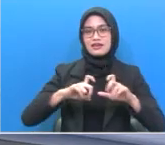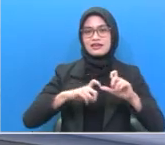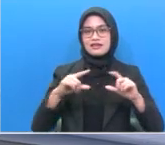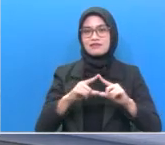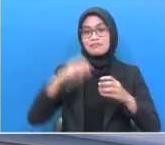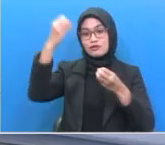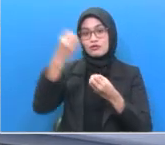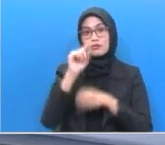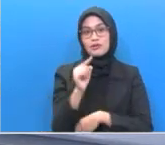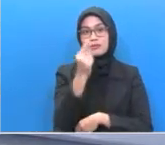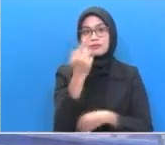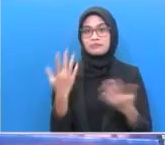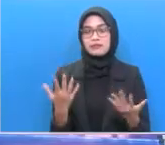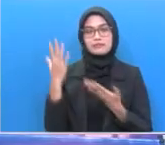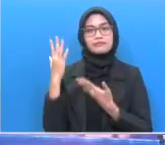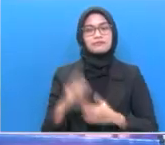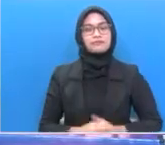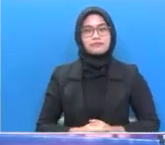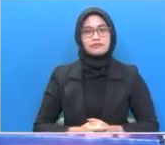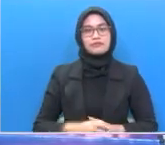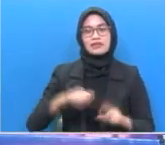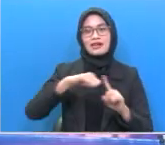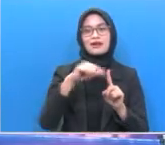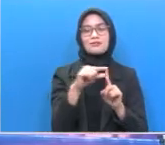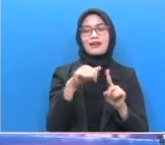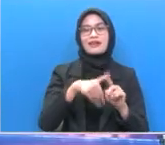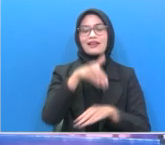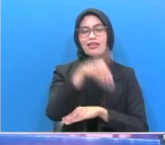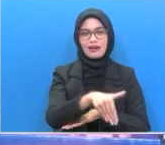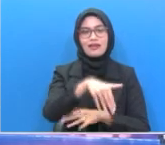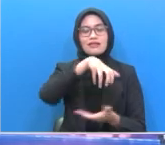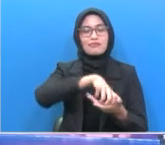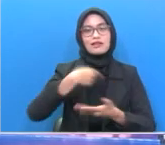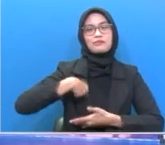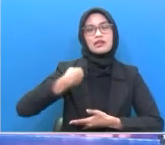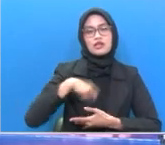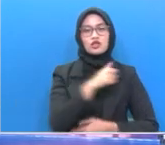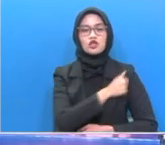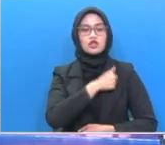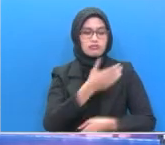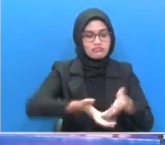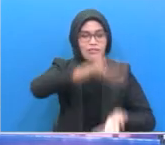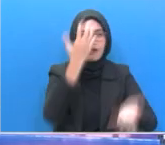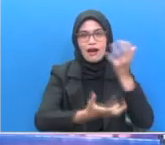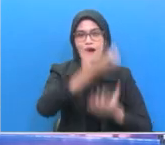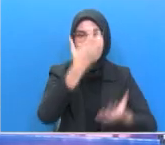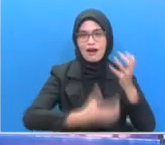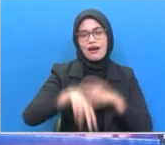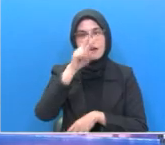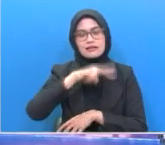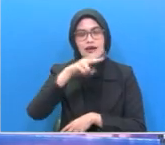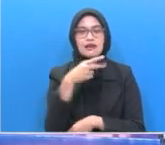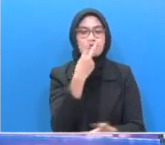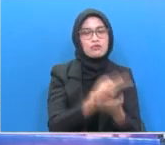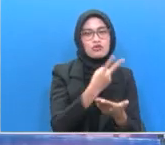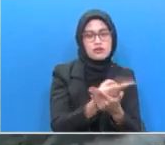pertama di Kompas malam saudara KPK menggeledah Kantor Kementerian Sosial penggeledahan terkait dengan kasus dugaan korupsi bantuan sosial